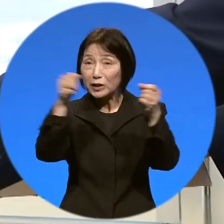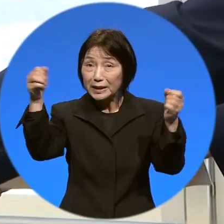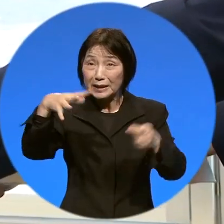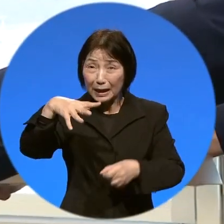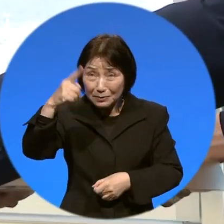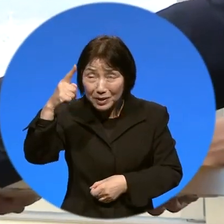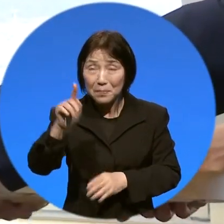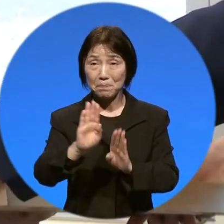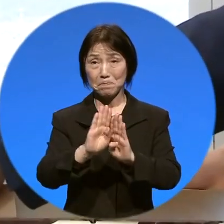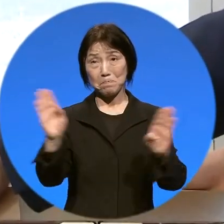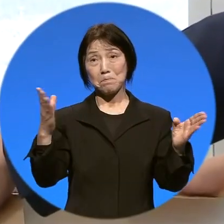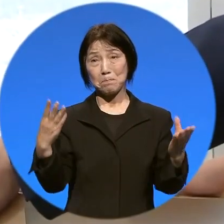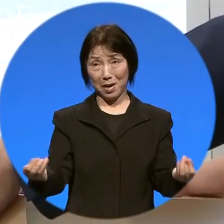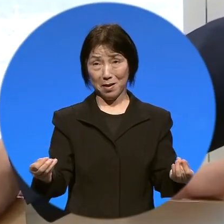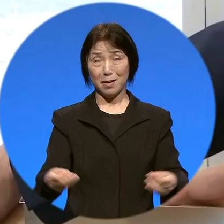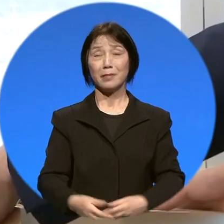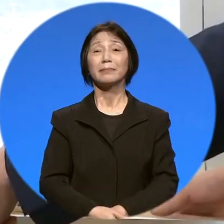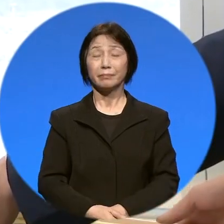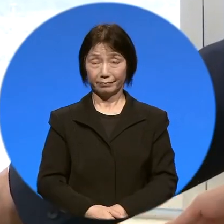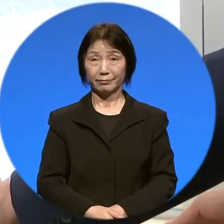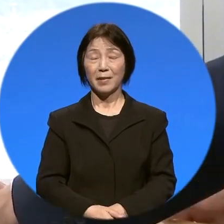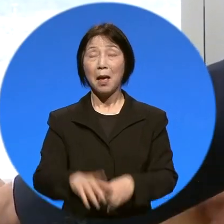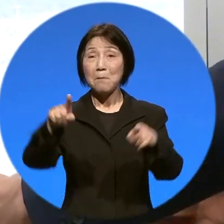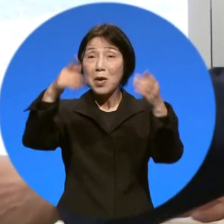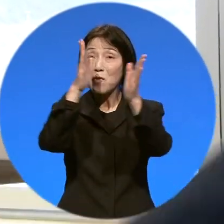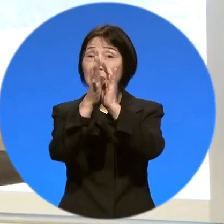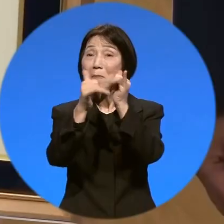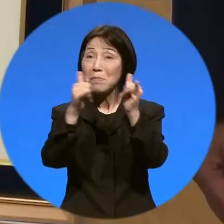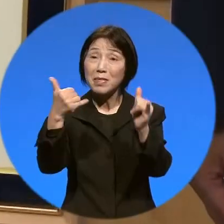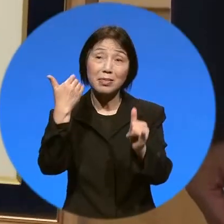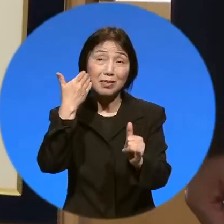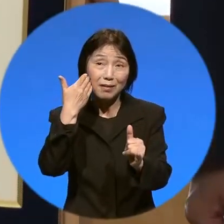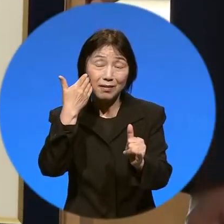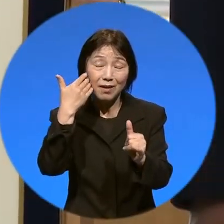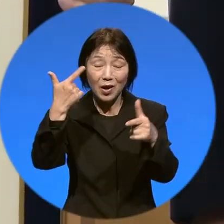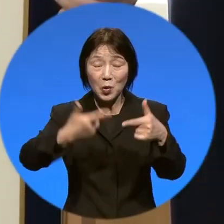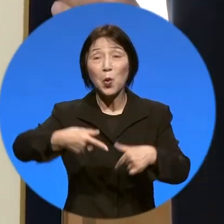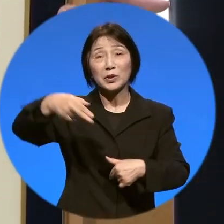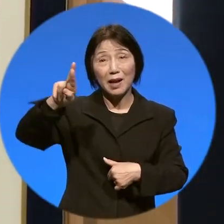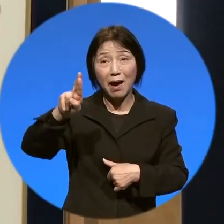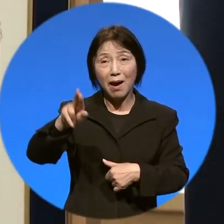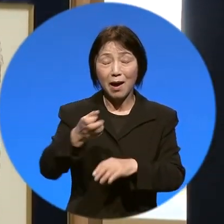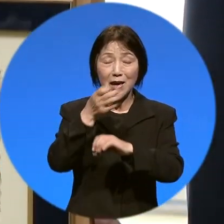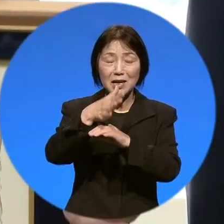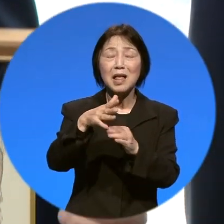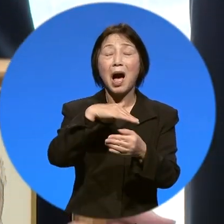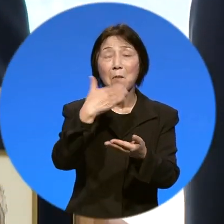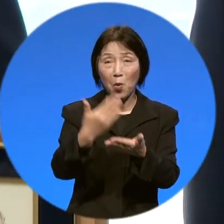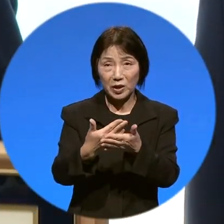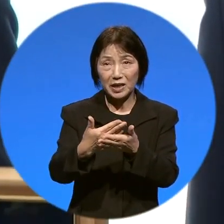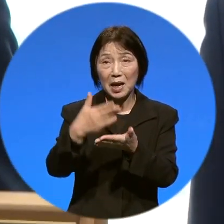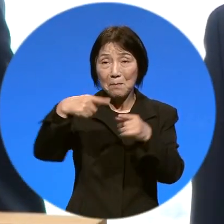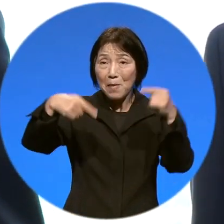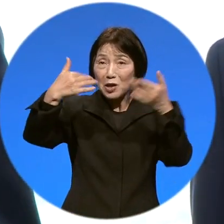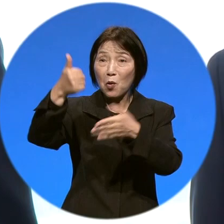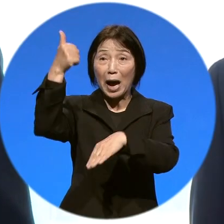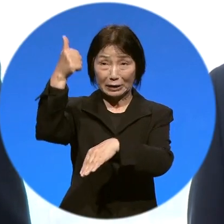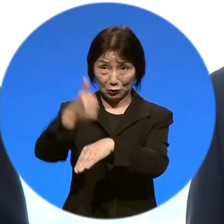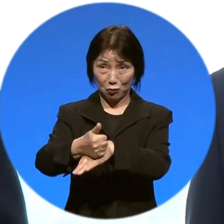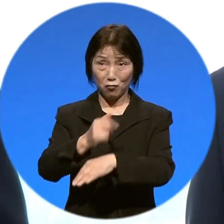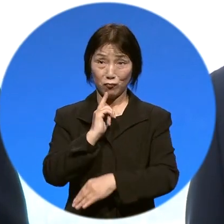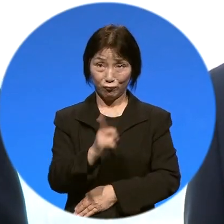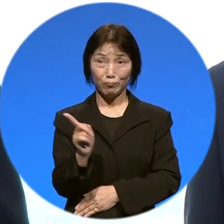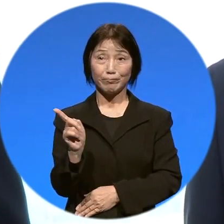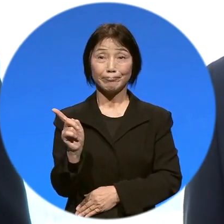。名誉県民となったのは京セラの稲森和夫名誉会長です。